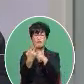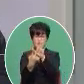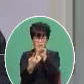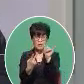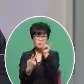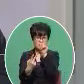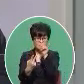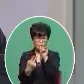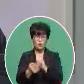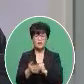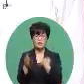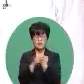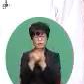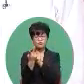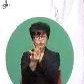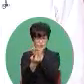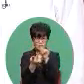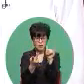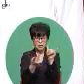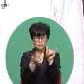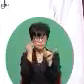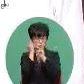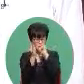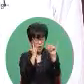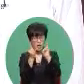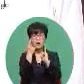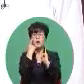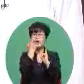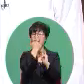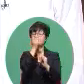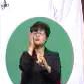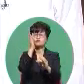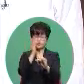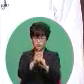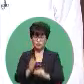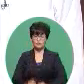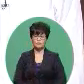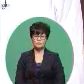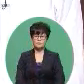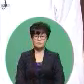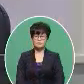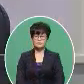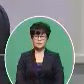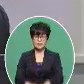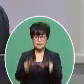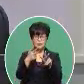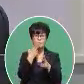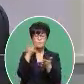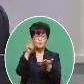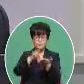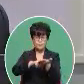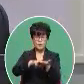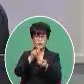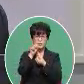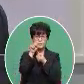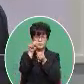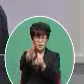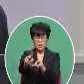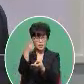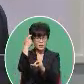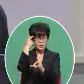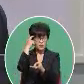현재 그 특수한 2번을 확인 중에 있습니다 열라고 좀 해 보셨나요 아직 그 편지 작업 하고 있는데요